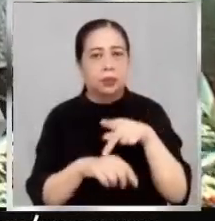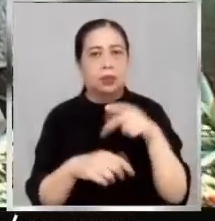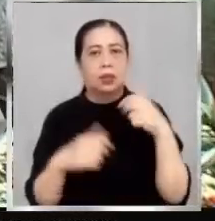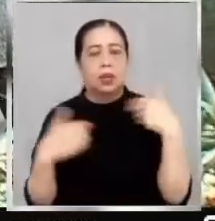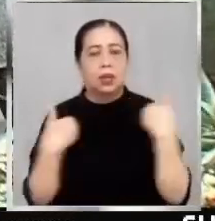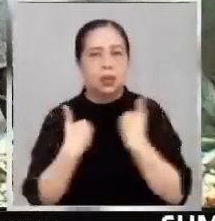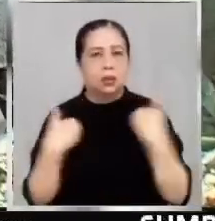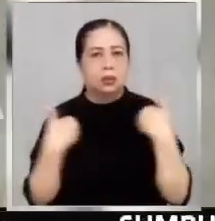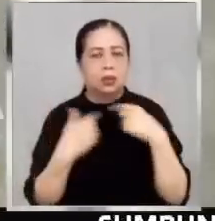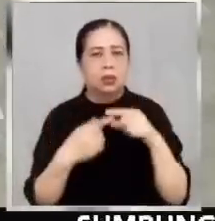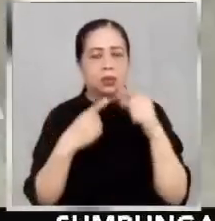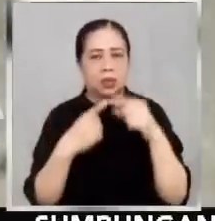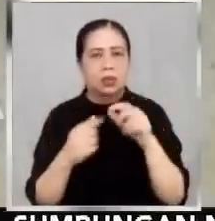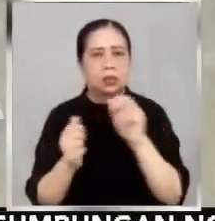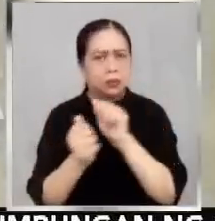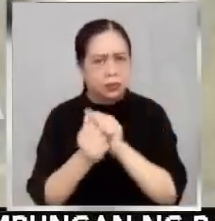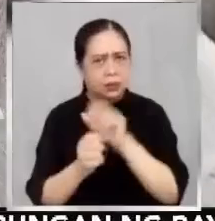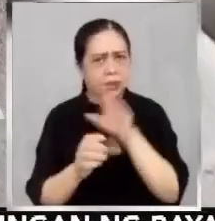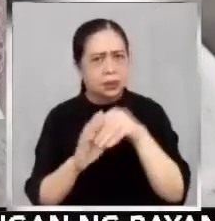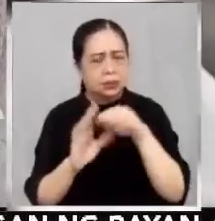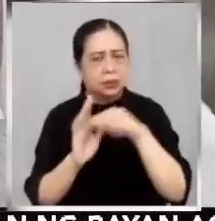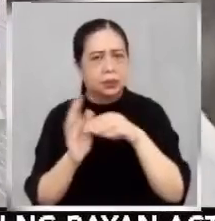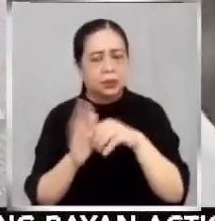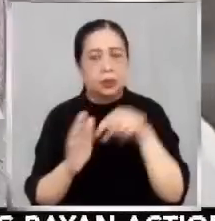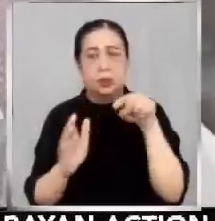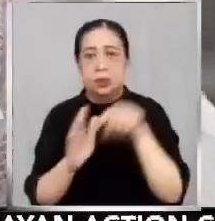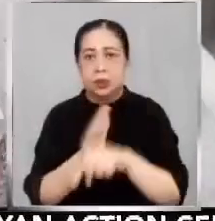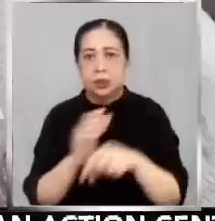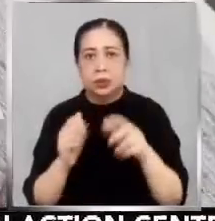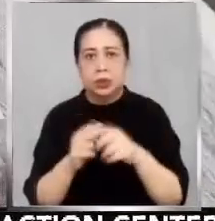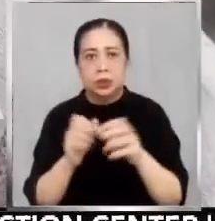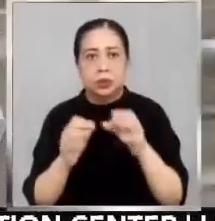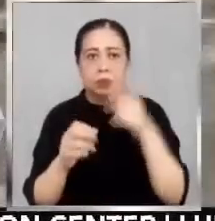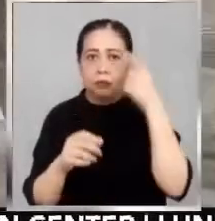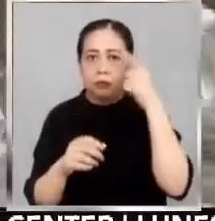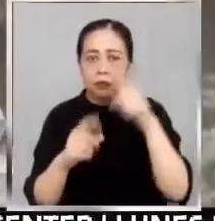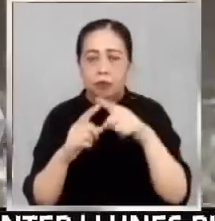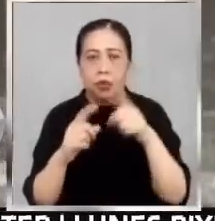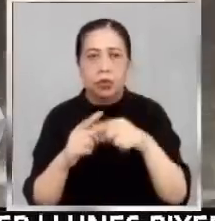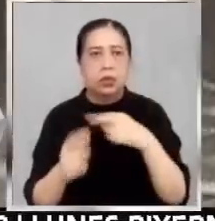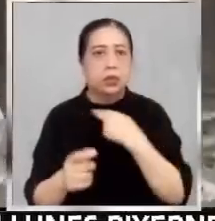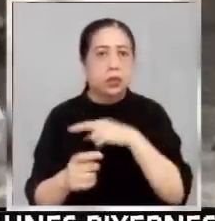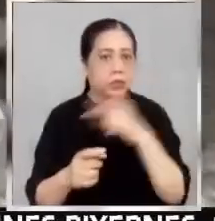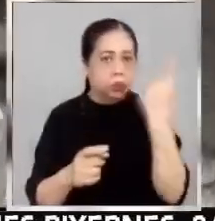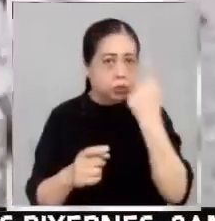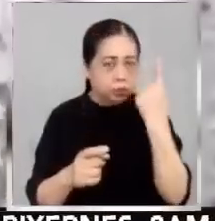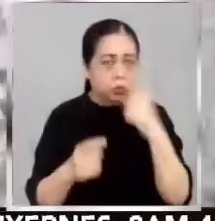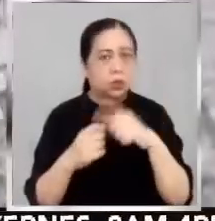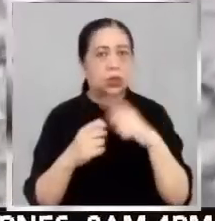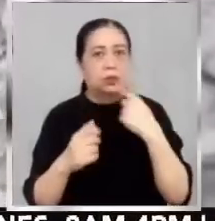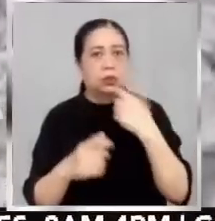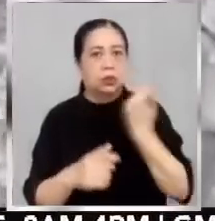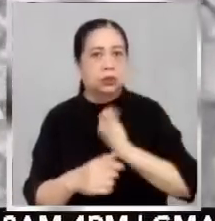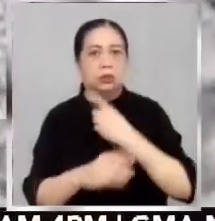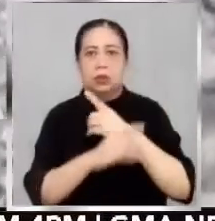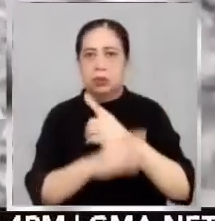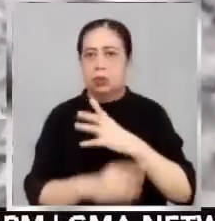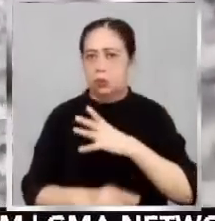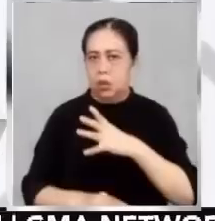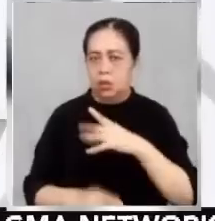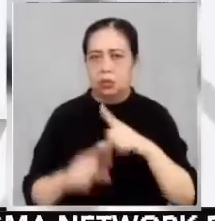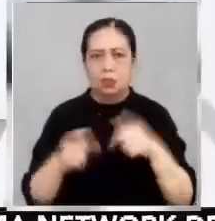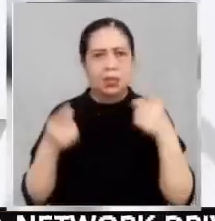sa Animal Welfare Act sa pagpatay ng aso ay kumpara ito sa religious ritual o para sa self-defense. Pero ang nangyari kay